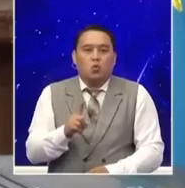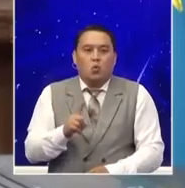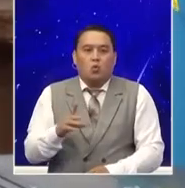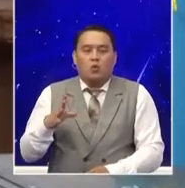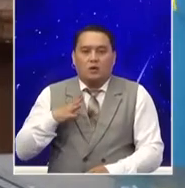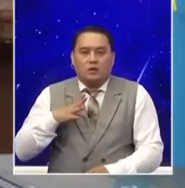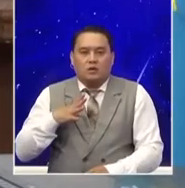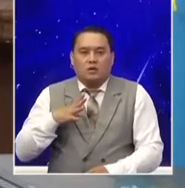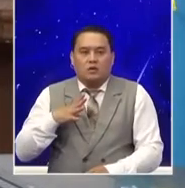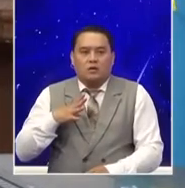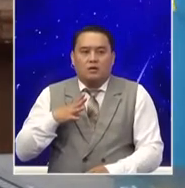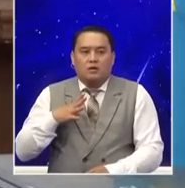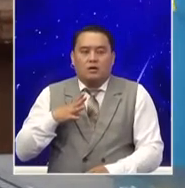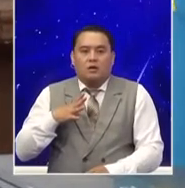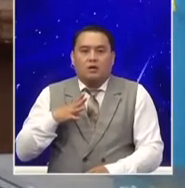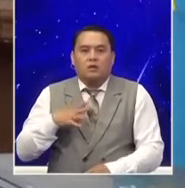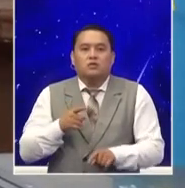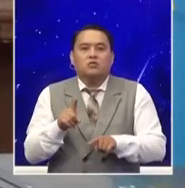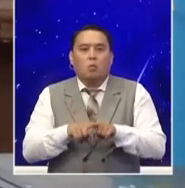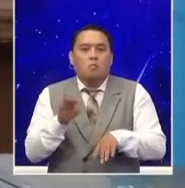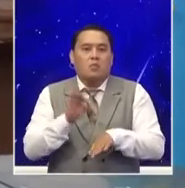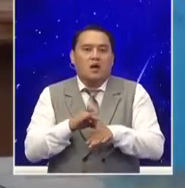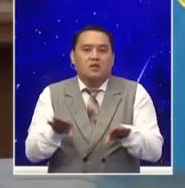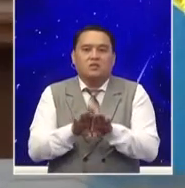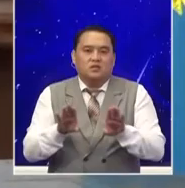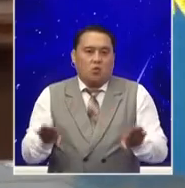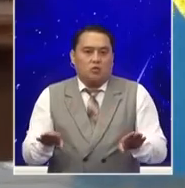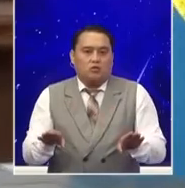айттах, слушай. Это уже как болезнь. Я в